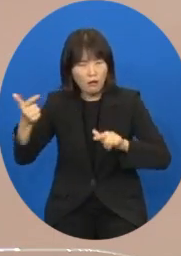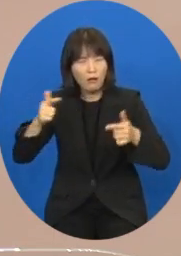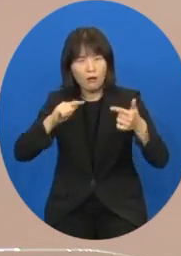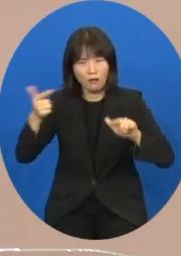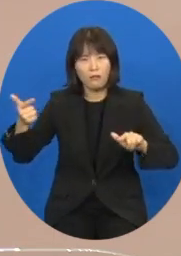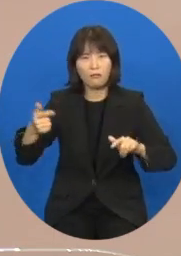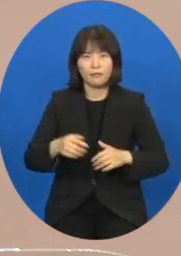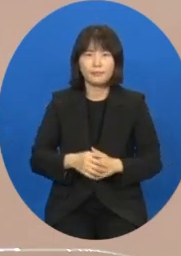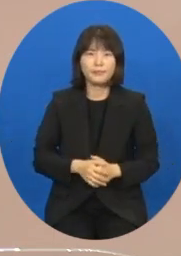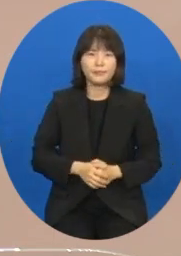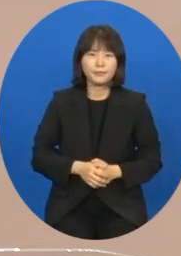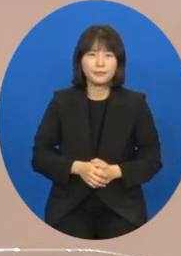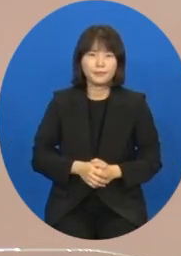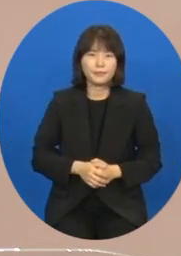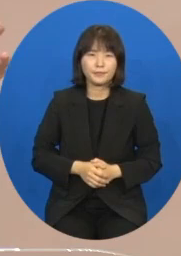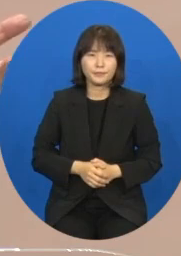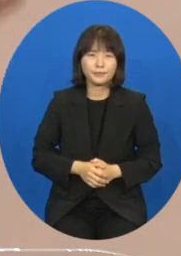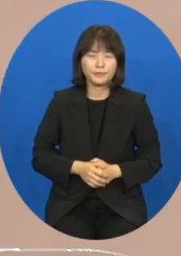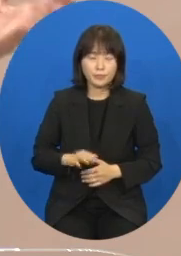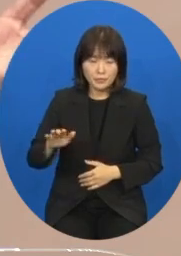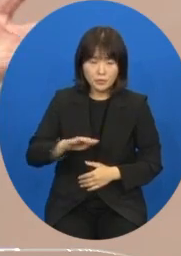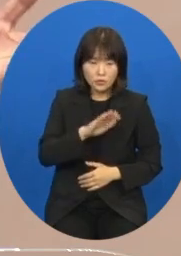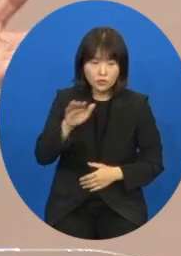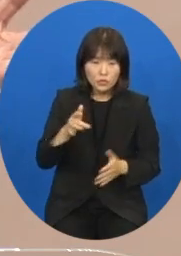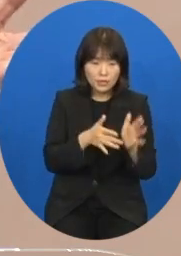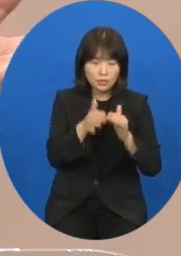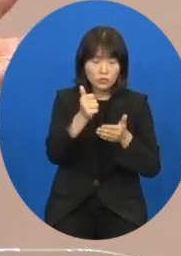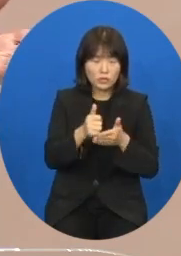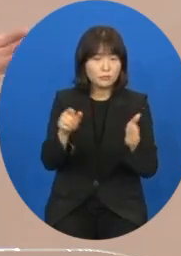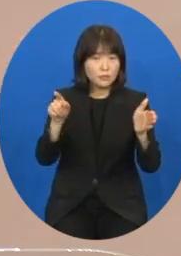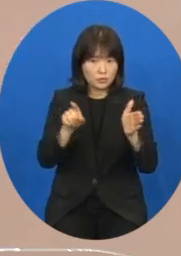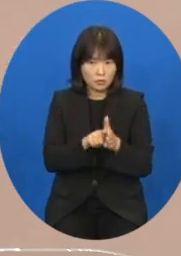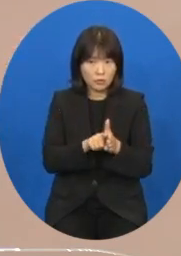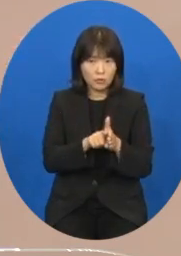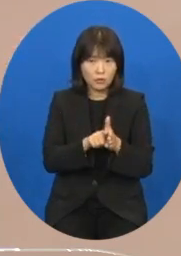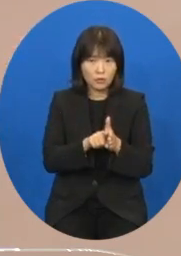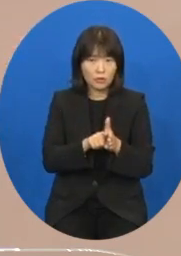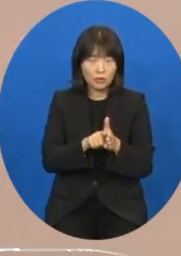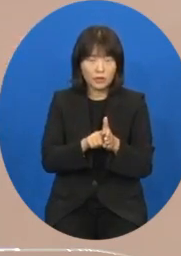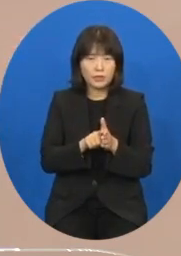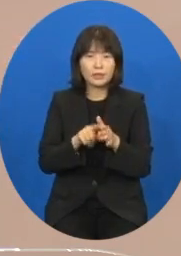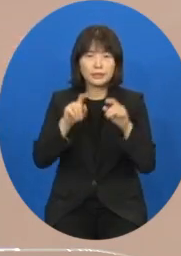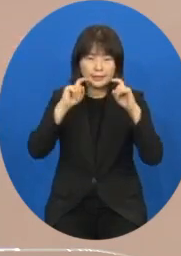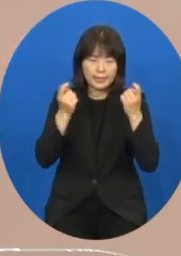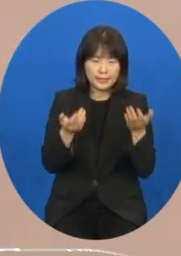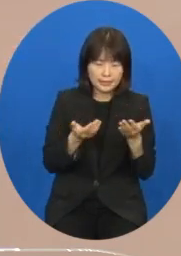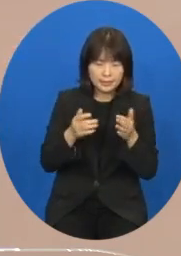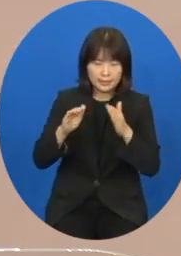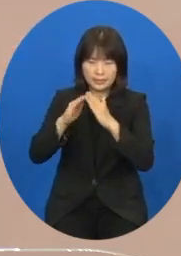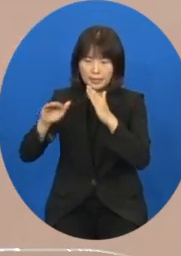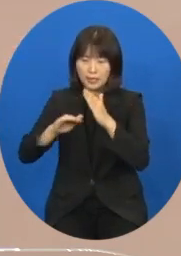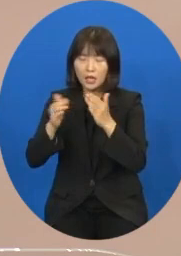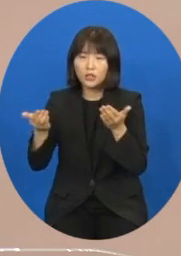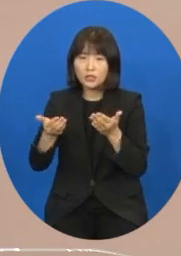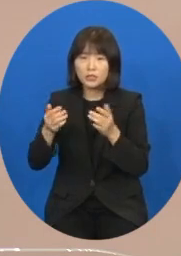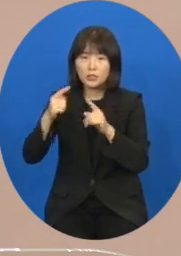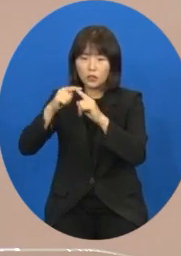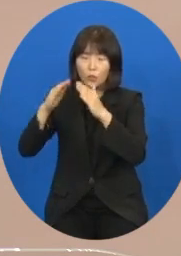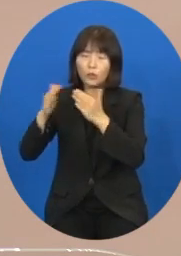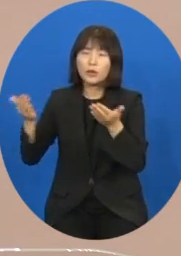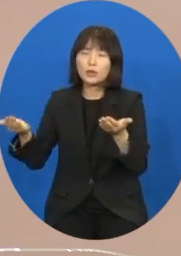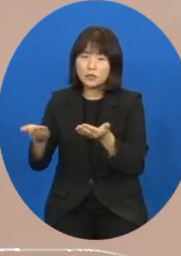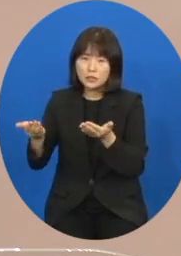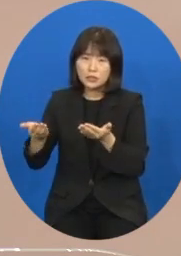맞습니다. 그러므로 우리가 예수님을 믿는다면 개인일이든 가정일이든 교회일이든